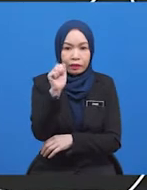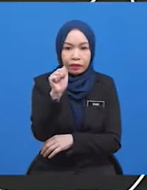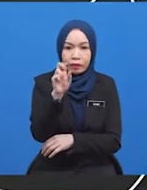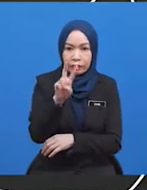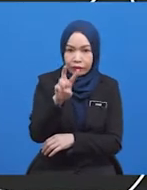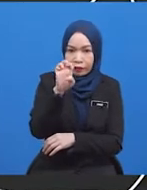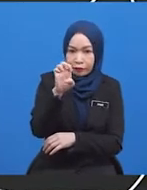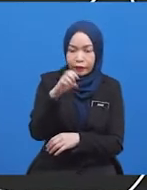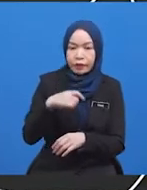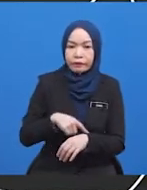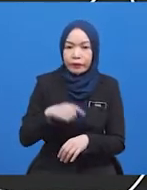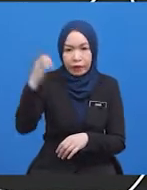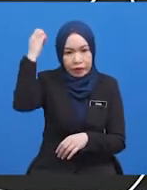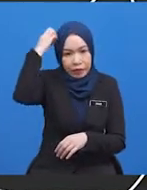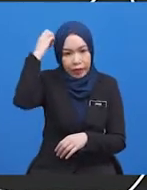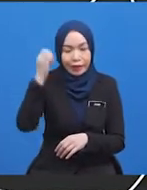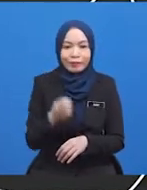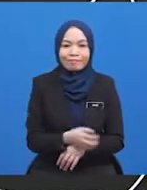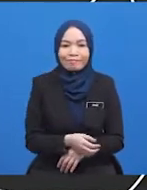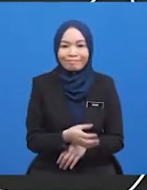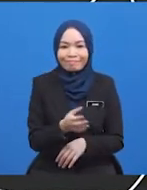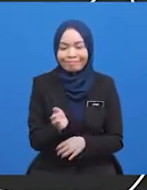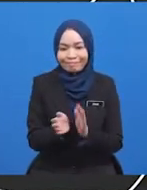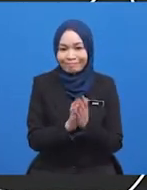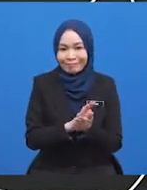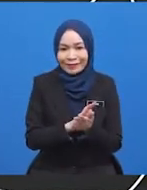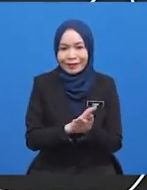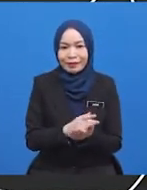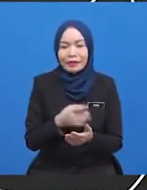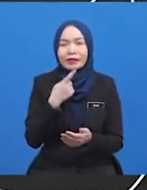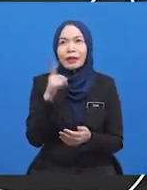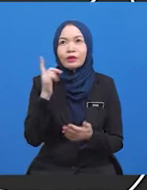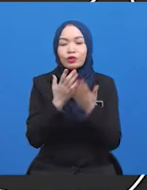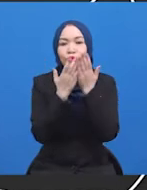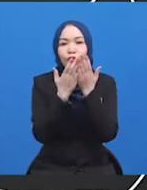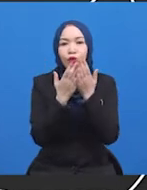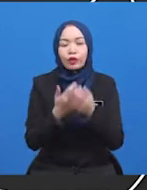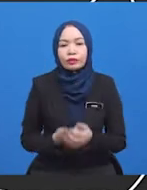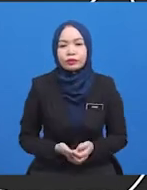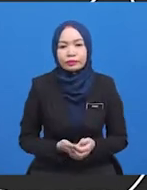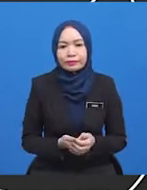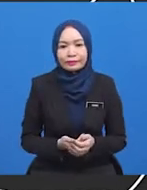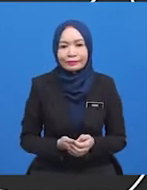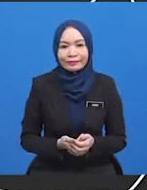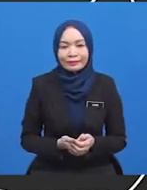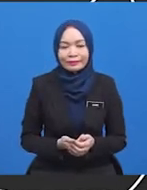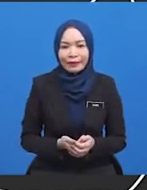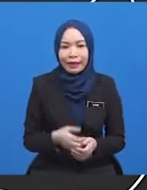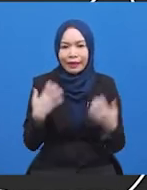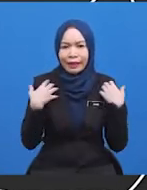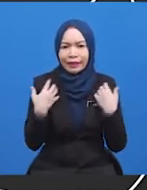kita harus bersyukur dengan kurniaan kepelbagaian khazanah alam sekitar